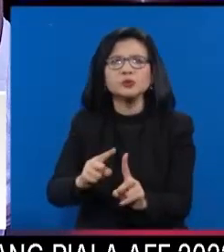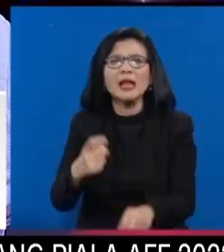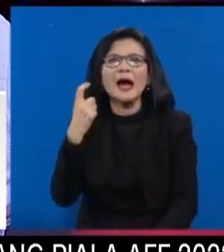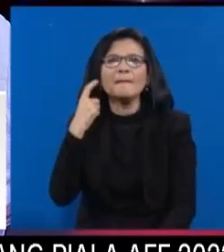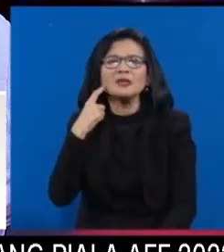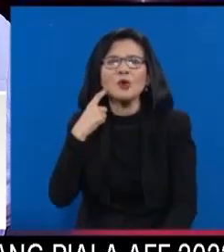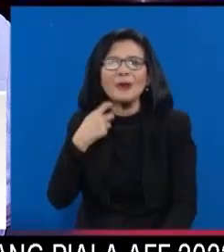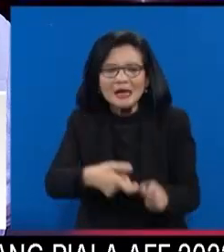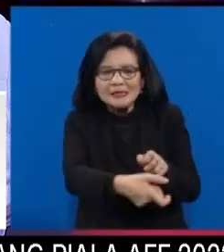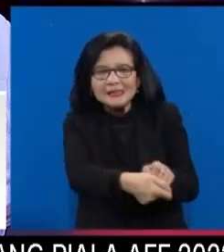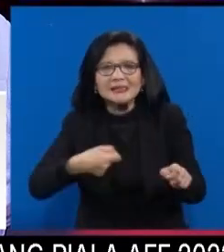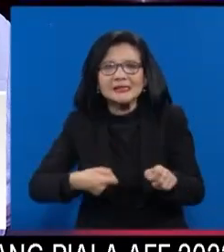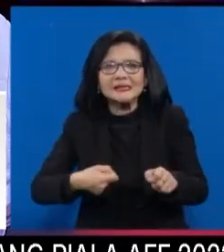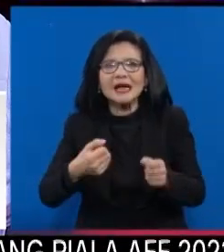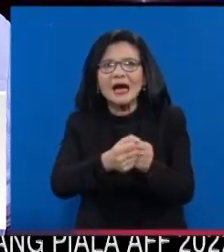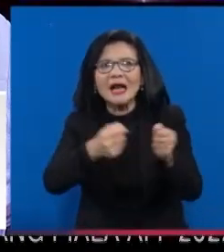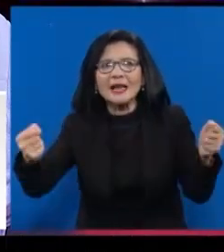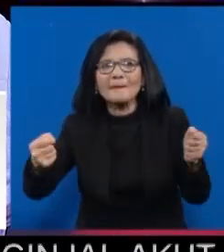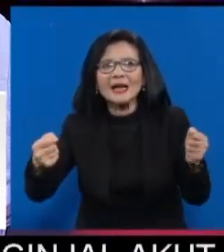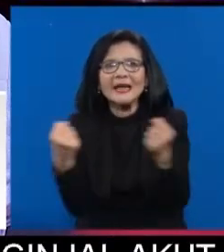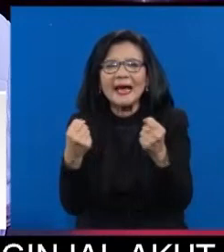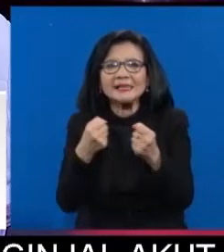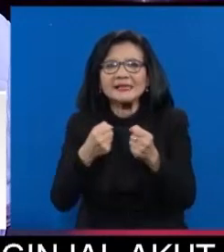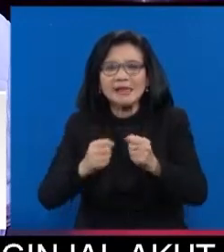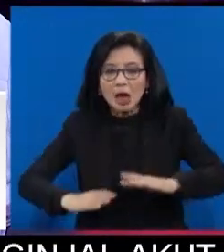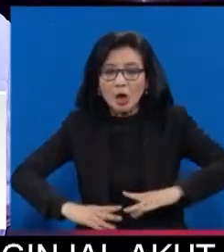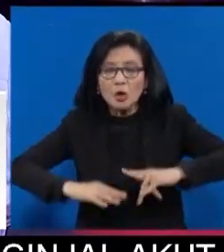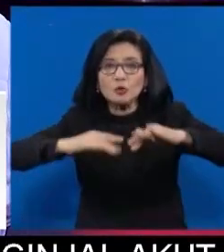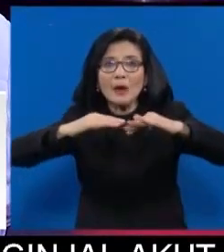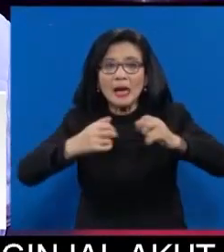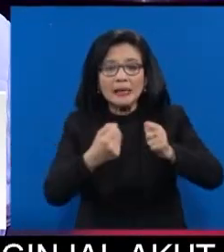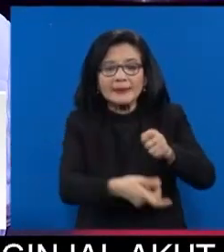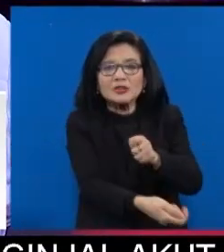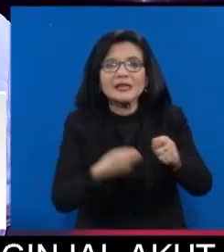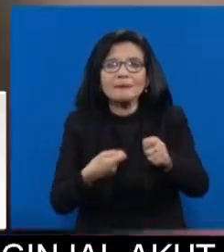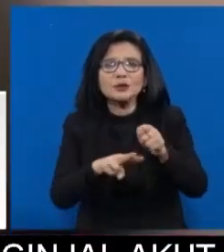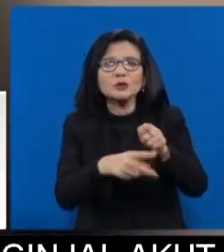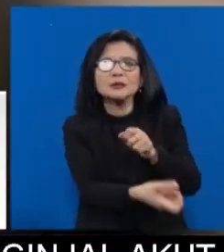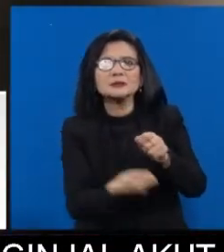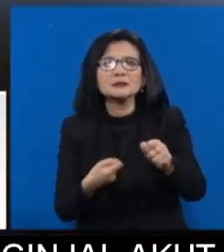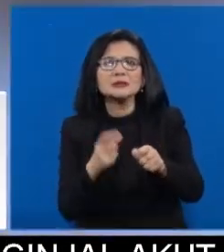stop kontak kulkas di rumahnya yang terendam banjir setinggi 50 cm.